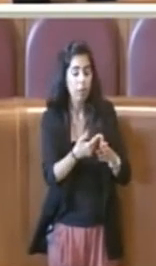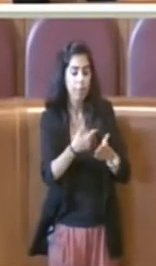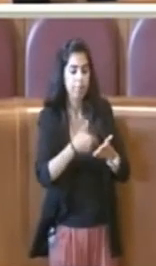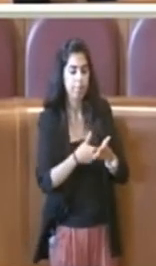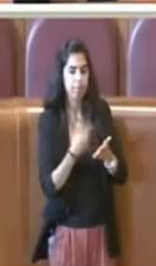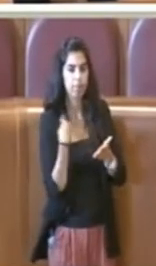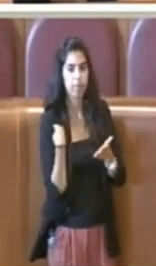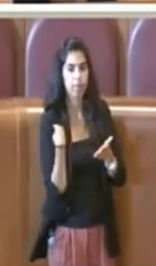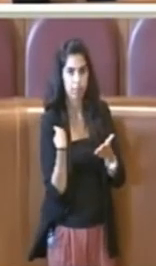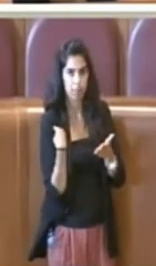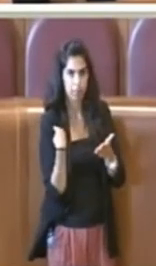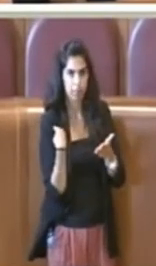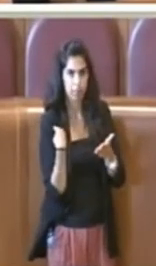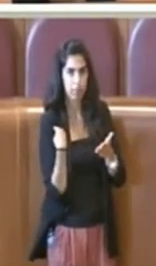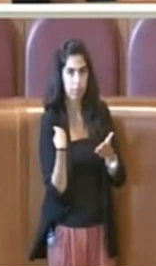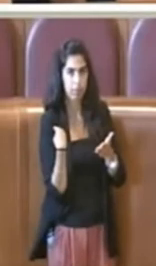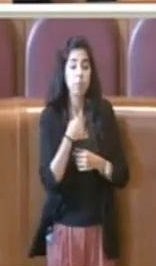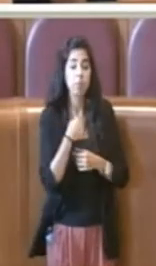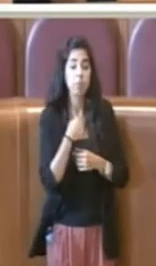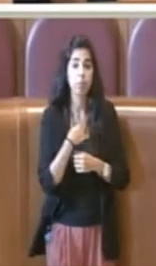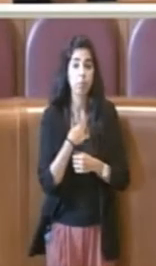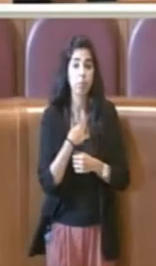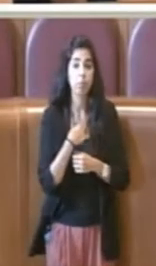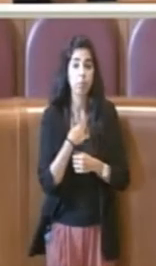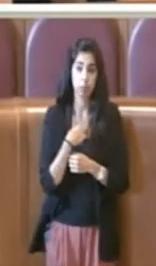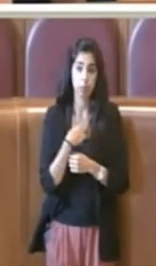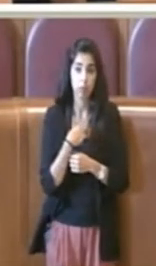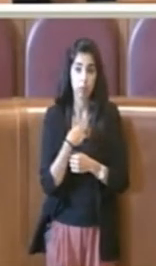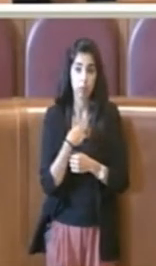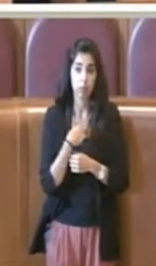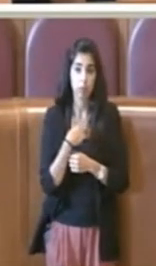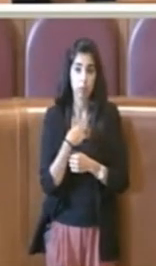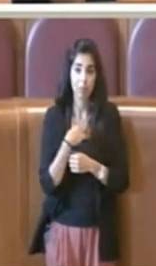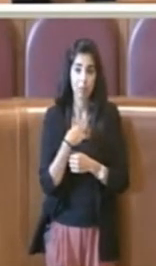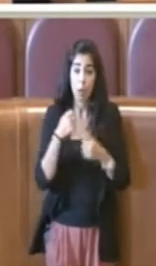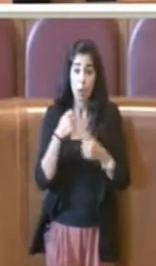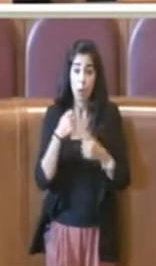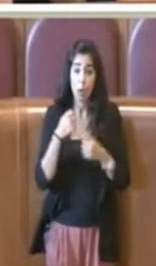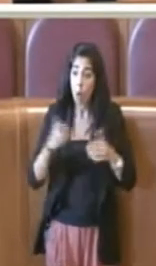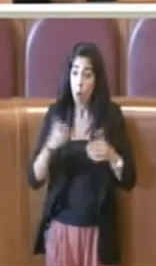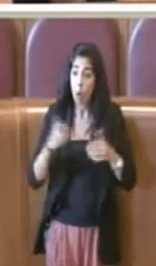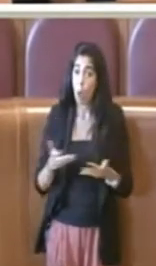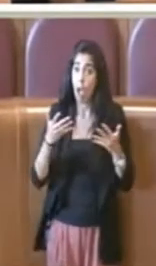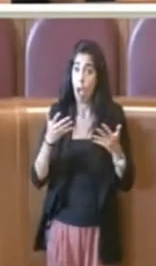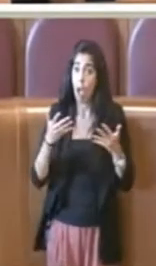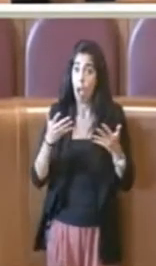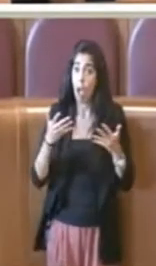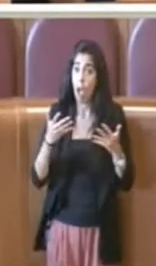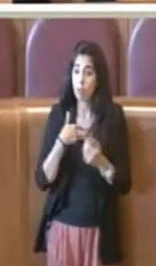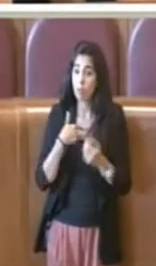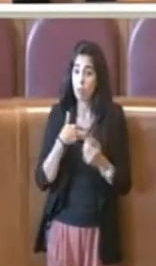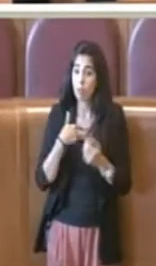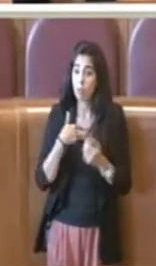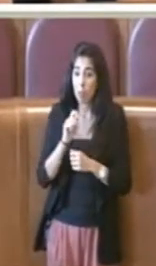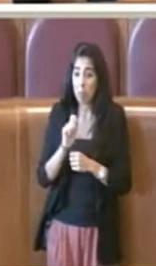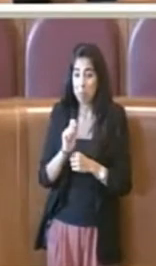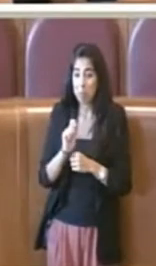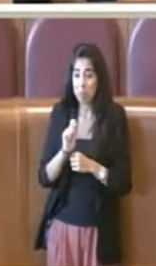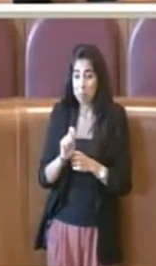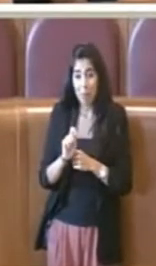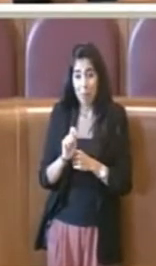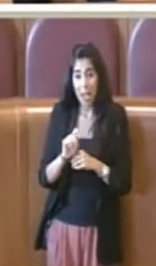possibilità per, come dire, essere alleggerito dal pagamento della quota